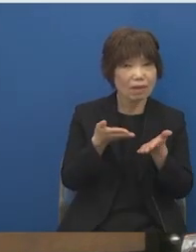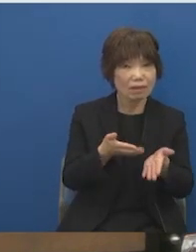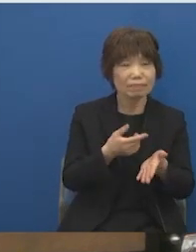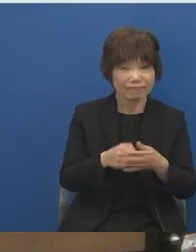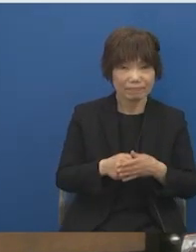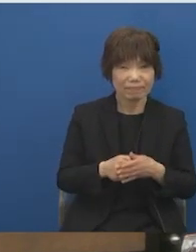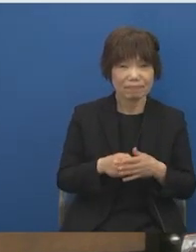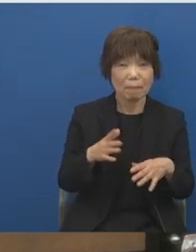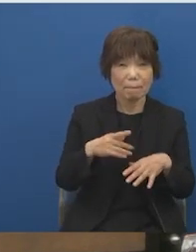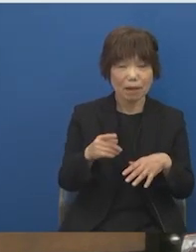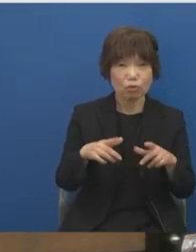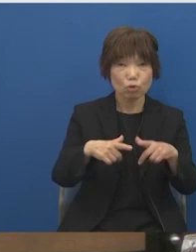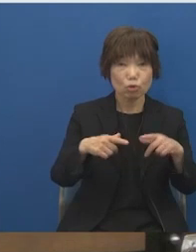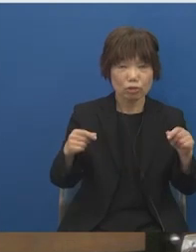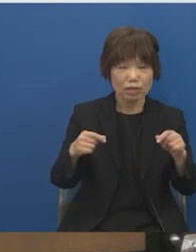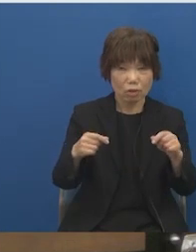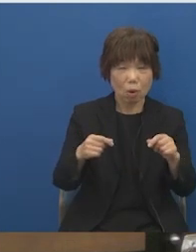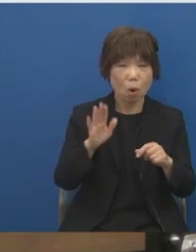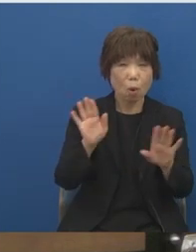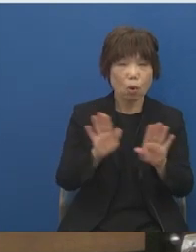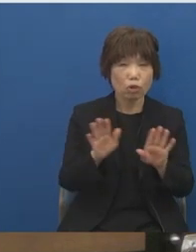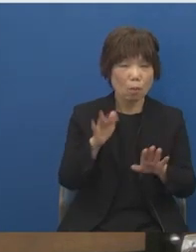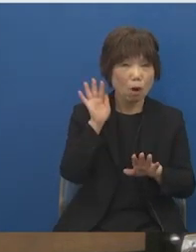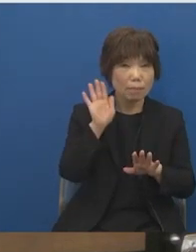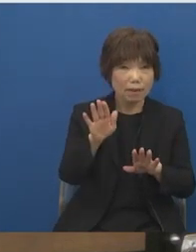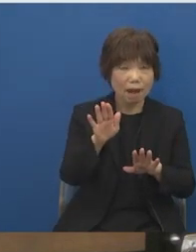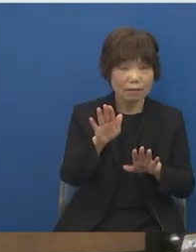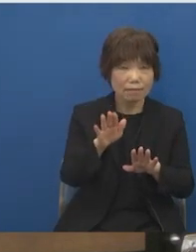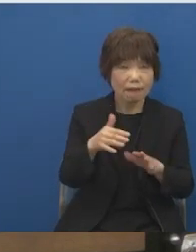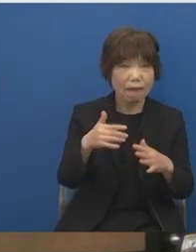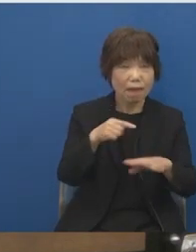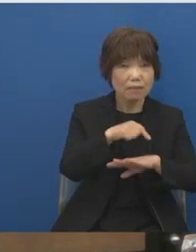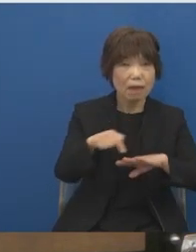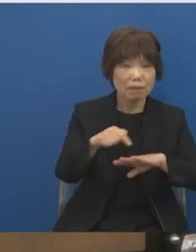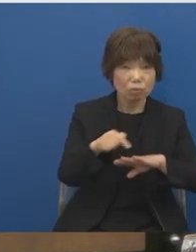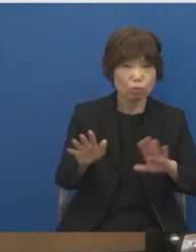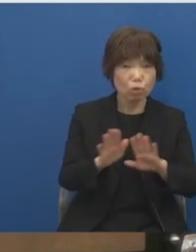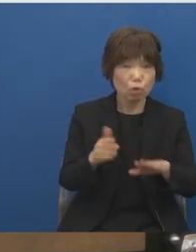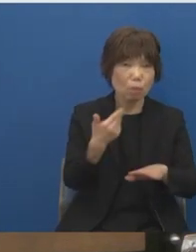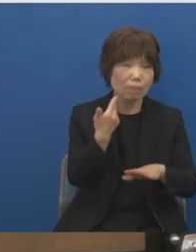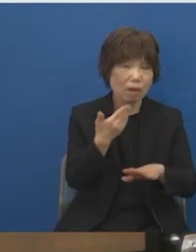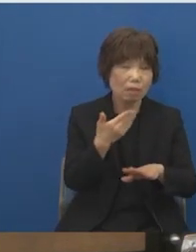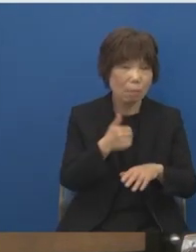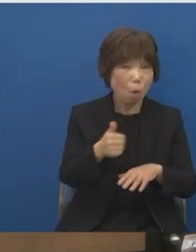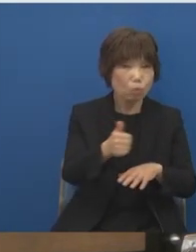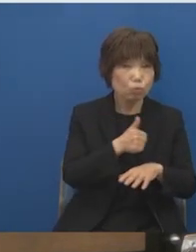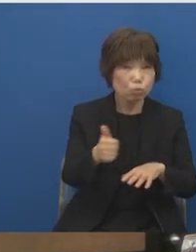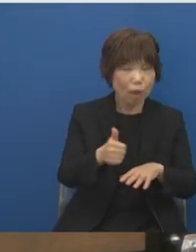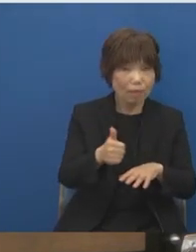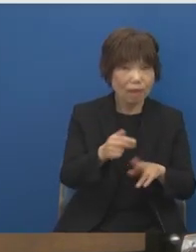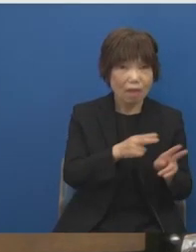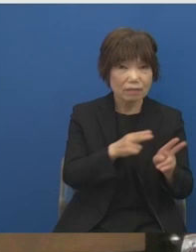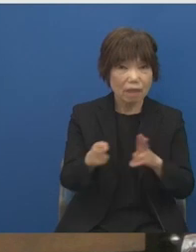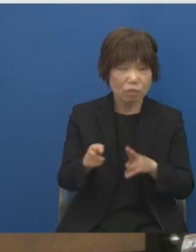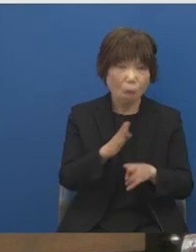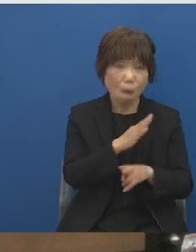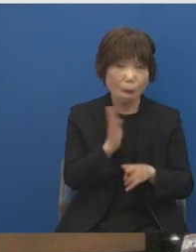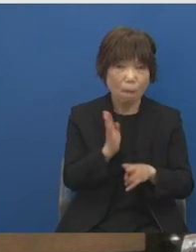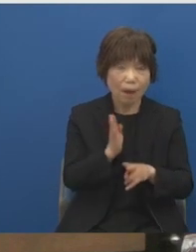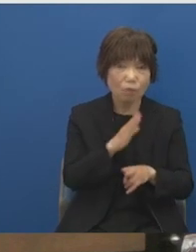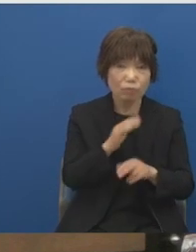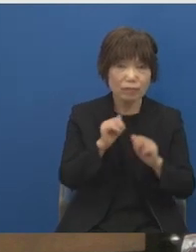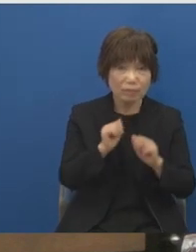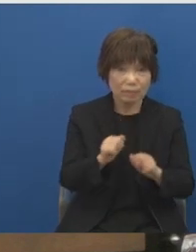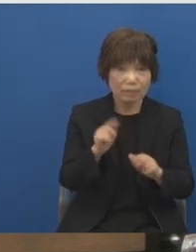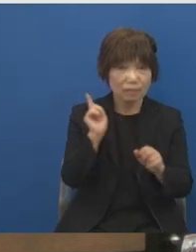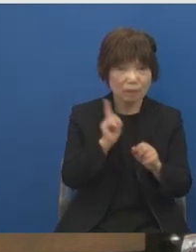ず、国の子ども未来戦略で提案されている子ども誰でも通園制度の本格実施を見据えた試行